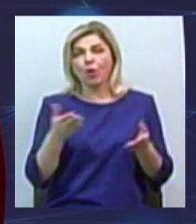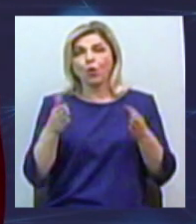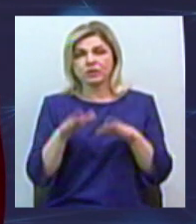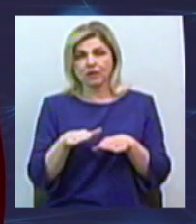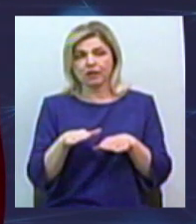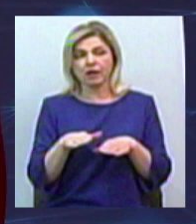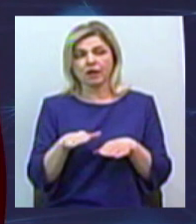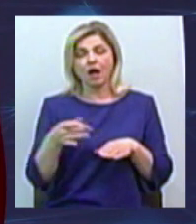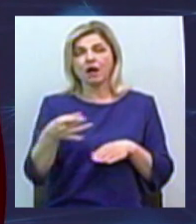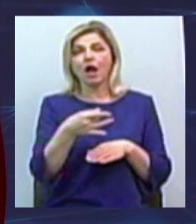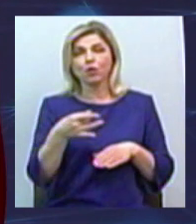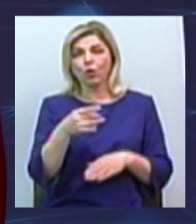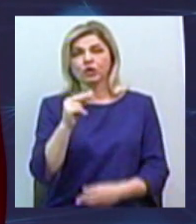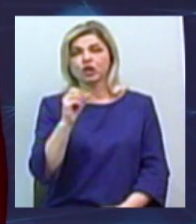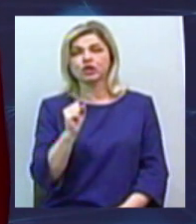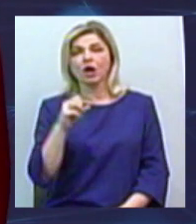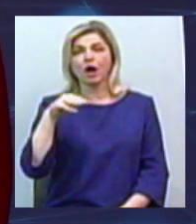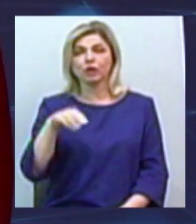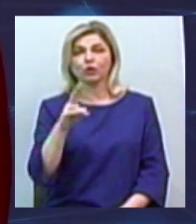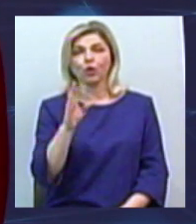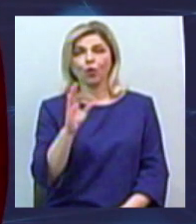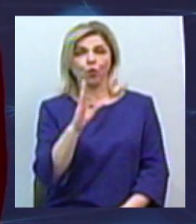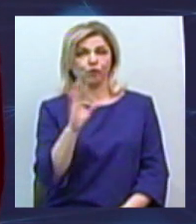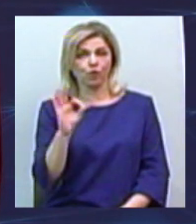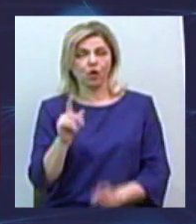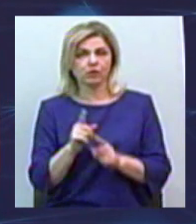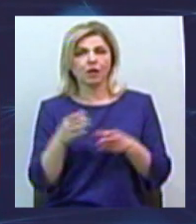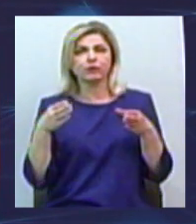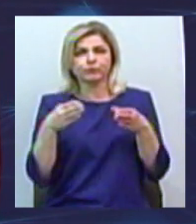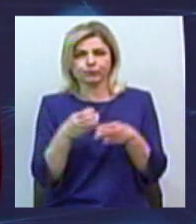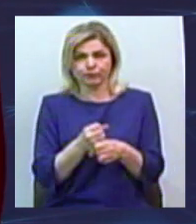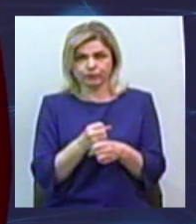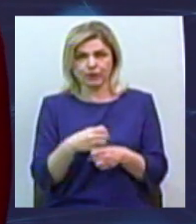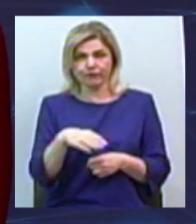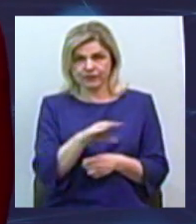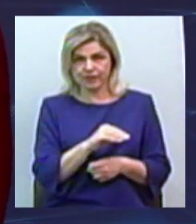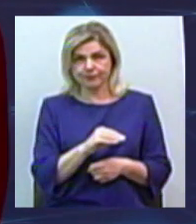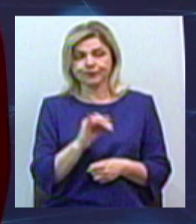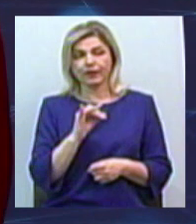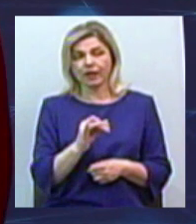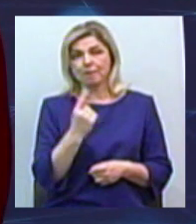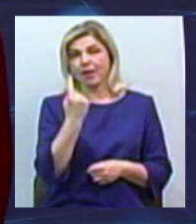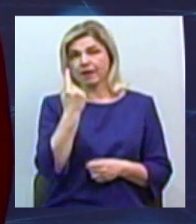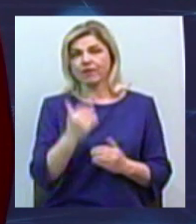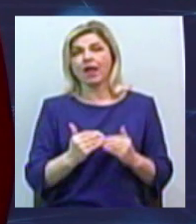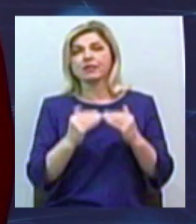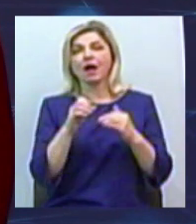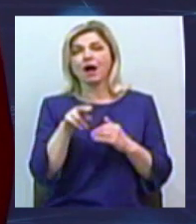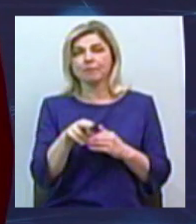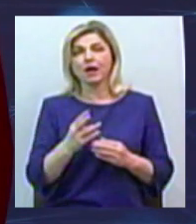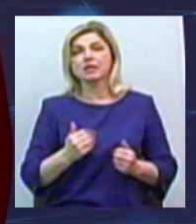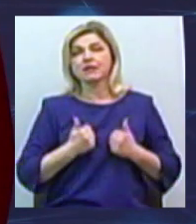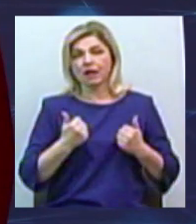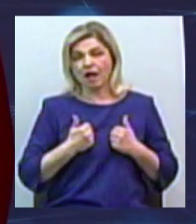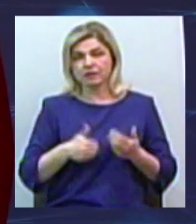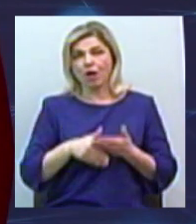Чорткова, от район Чорткова, десь приблизно так. Настільки звузилося оце все. Хоча УНР на першому етапі намагалася військами